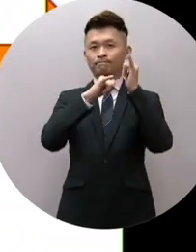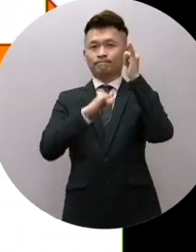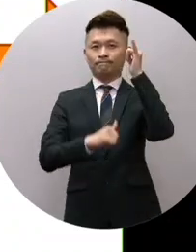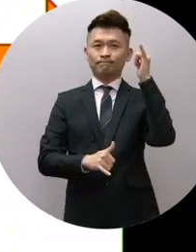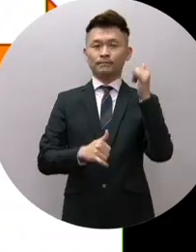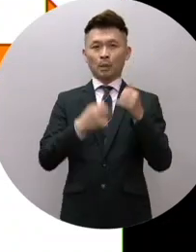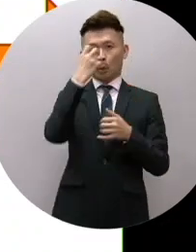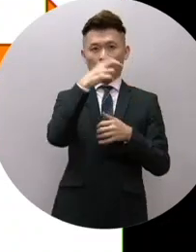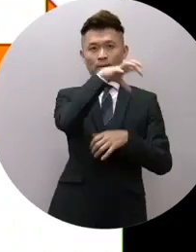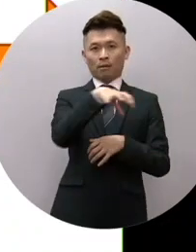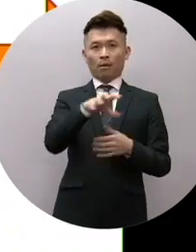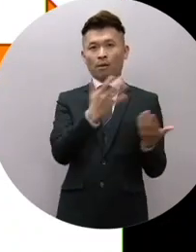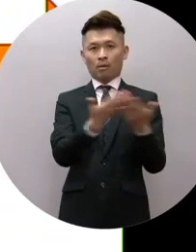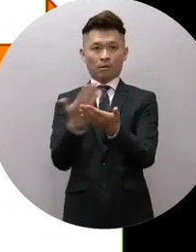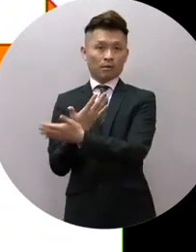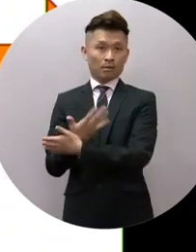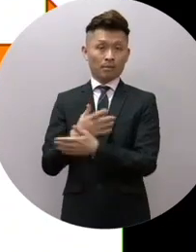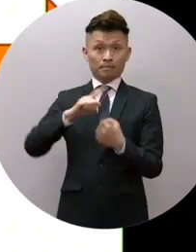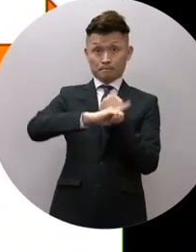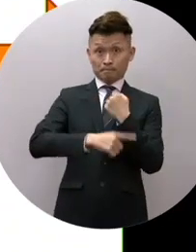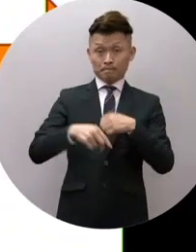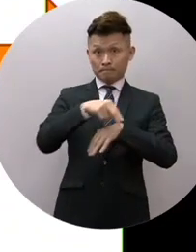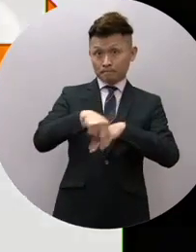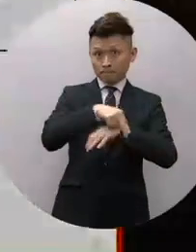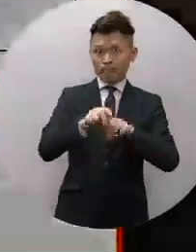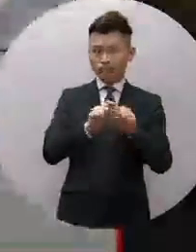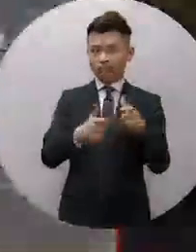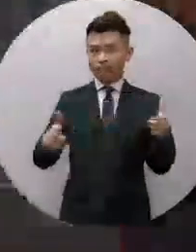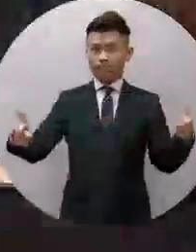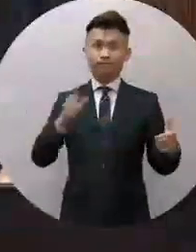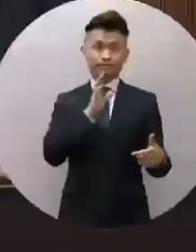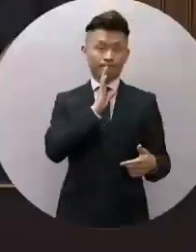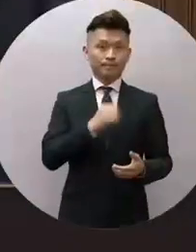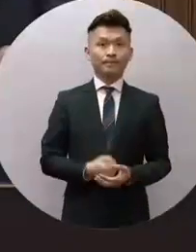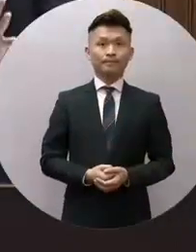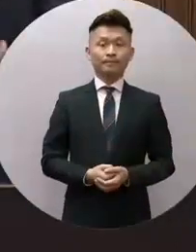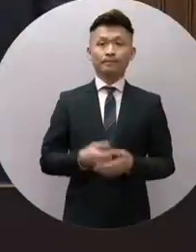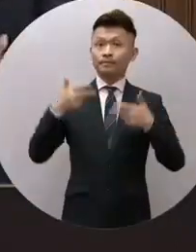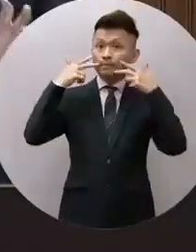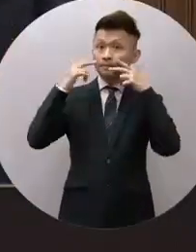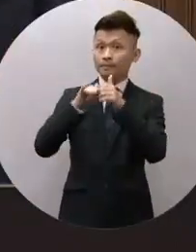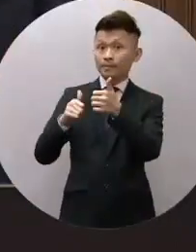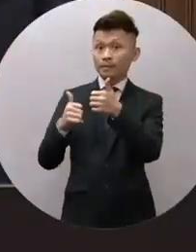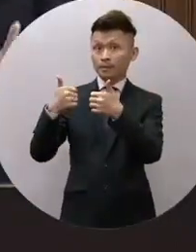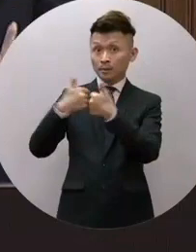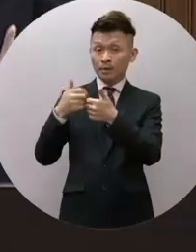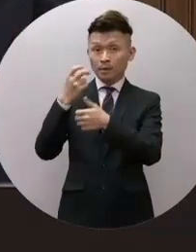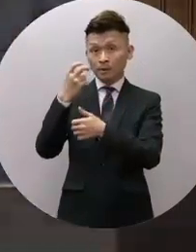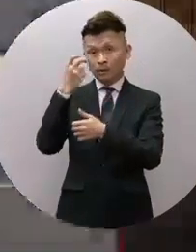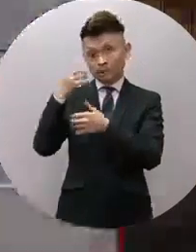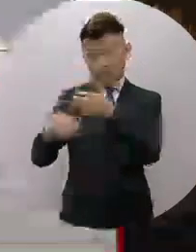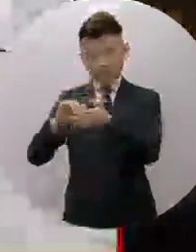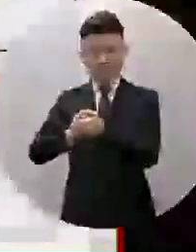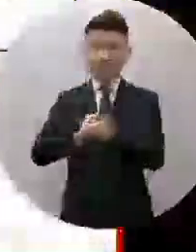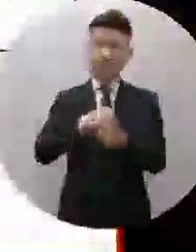不同的管理单位，所以每一次我们订定的办法也都有不同哈。好，那不管说我们原民会的规定或者是管理单位哪